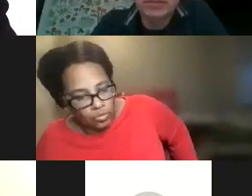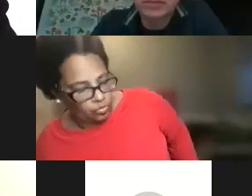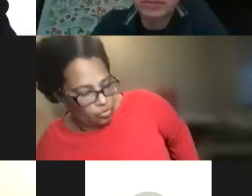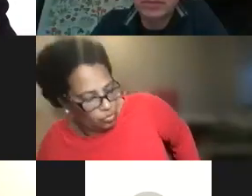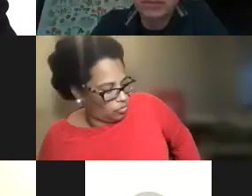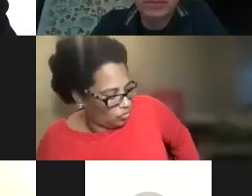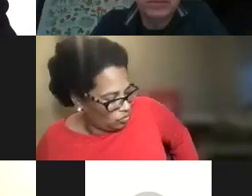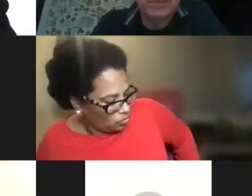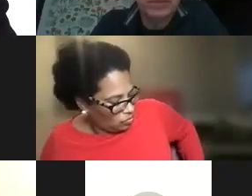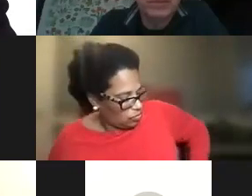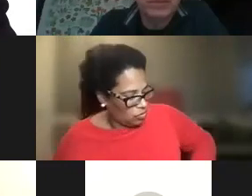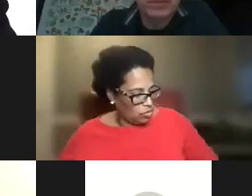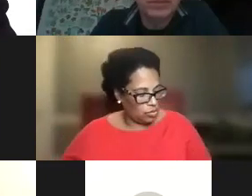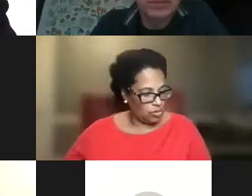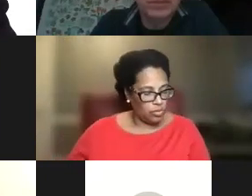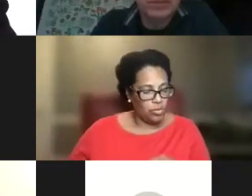你好，能听见我说话吗？ 能听到。